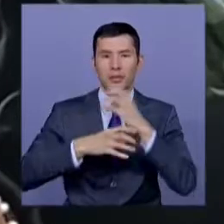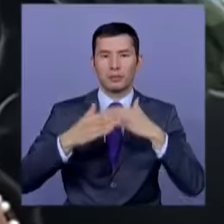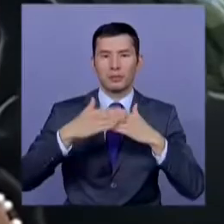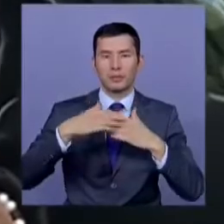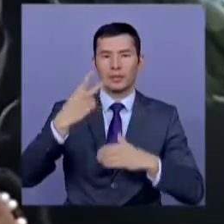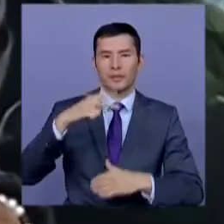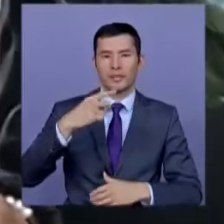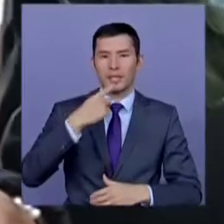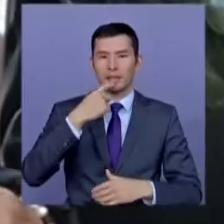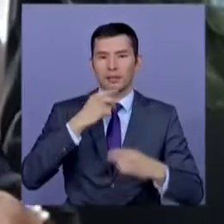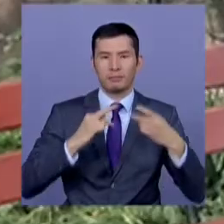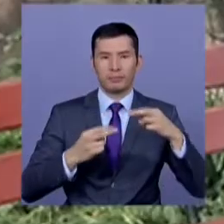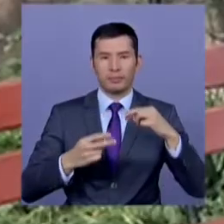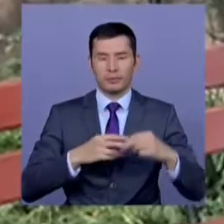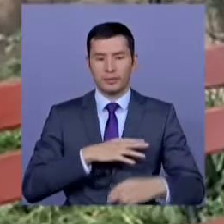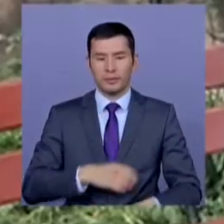тіліне аударылған.